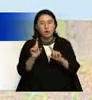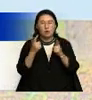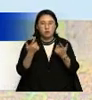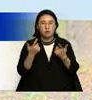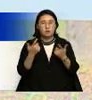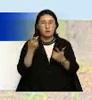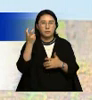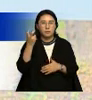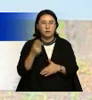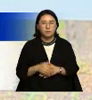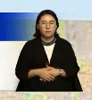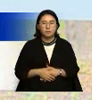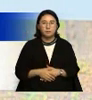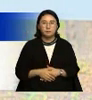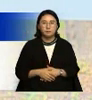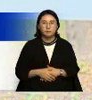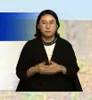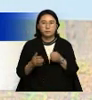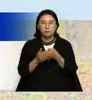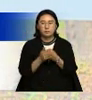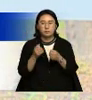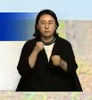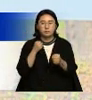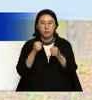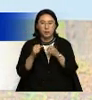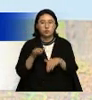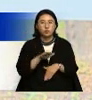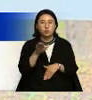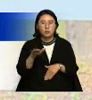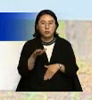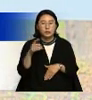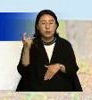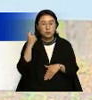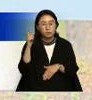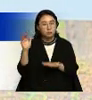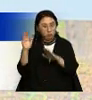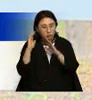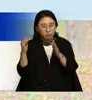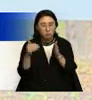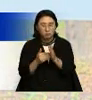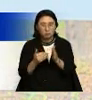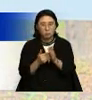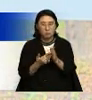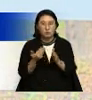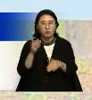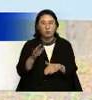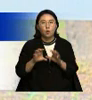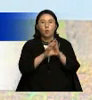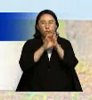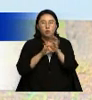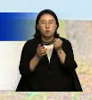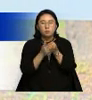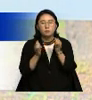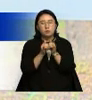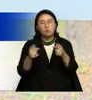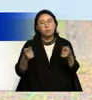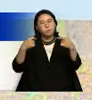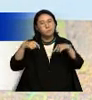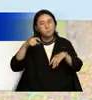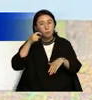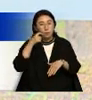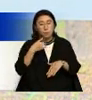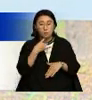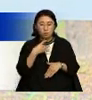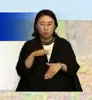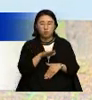파악이 된것 같습니다. 그럼에도 불구하고 우리는 의견 수렴을 했다. 단 코로나 때문에 사람이 많이 못온 것뿐인